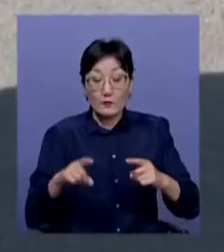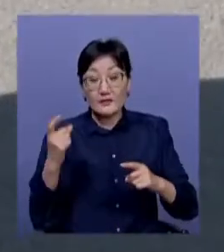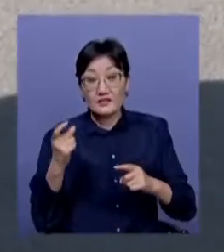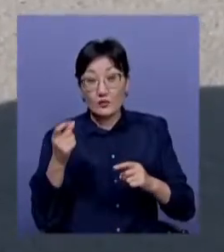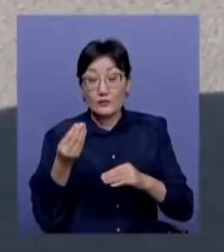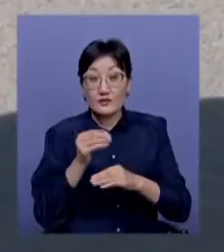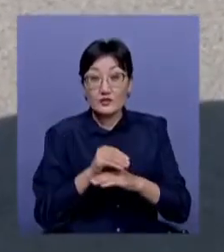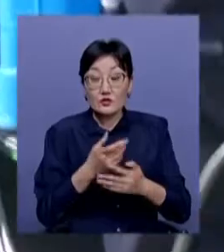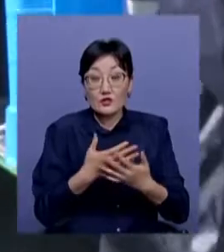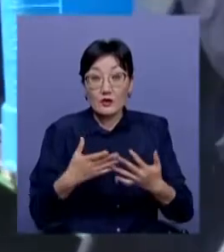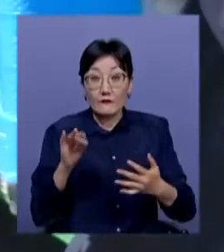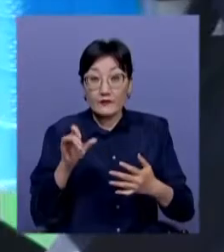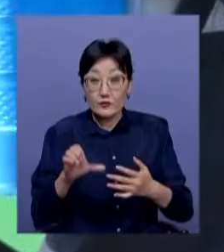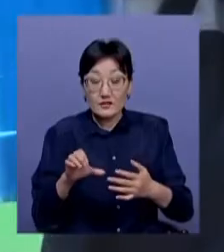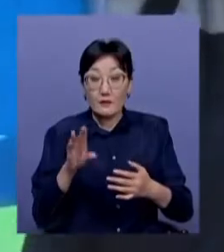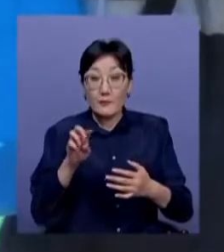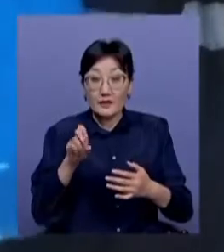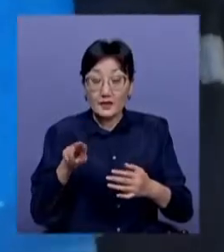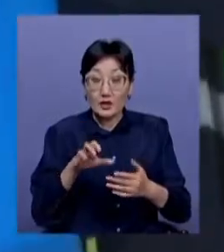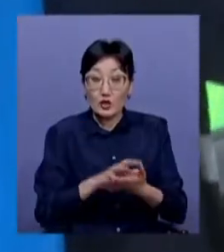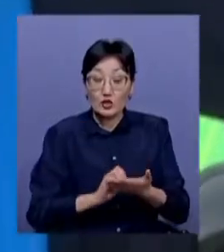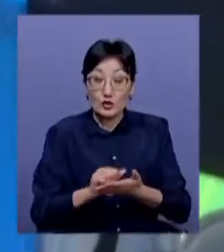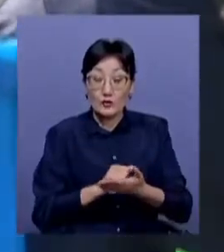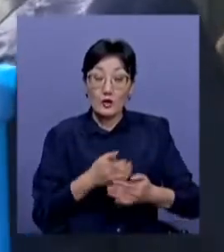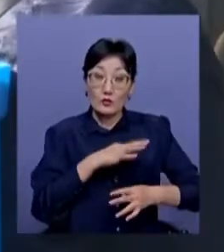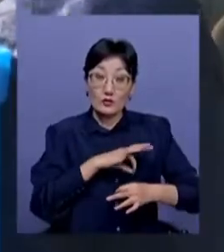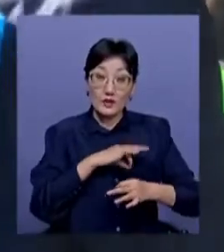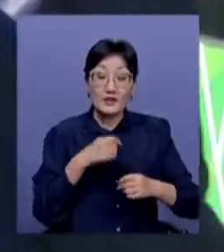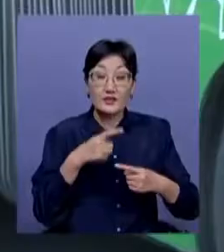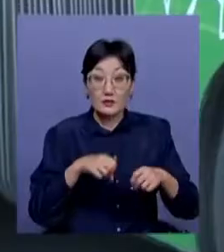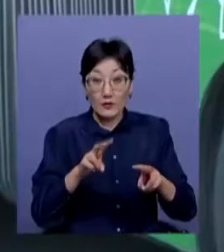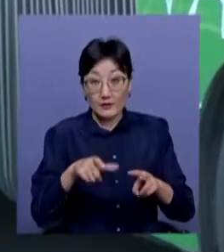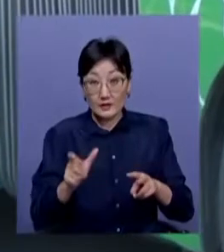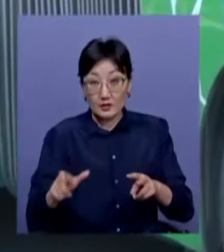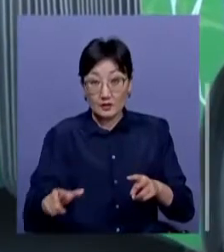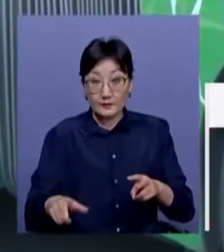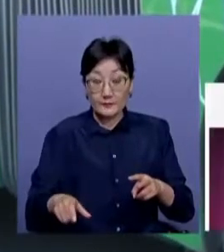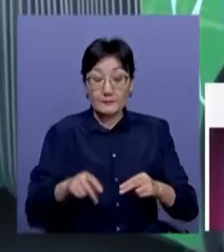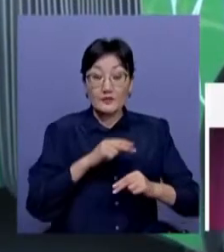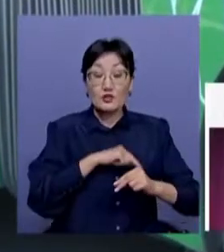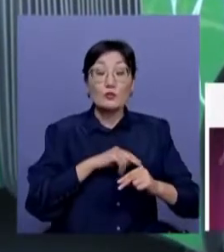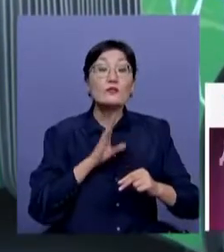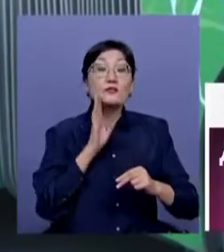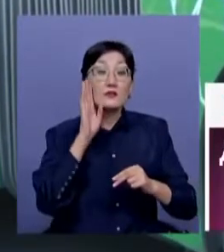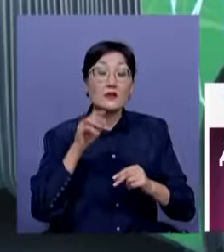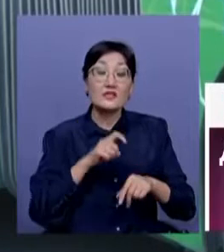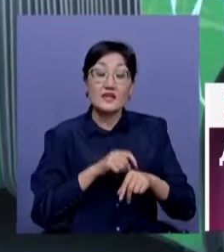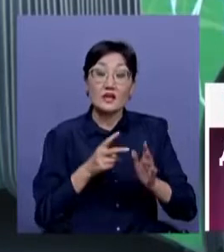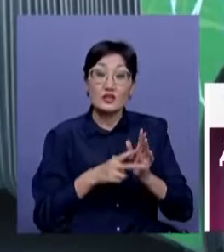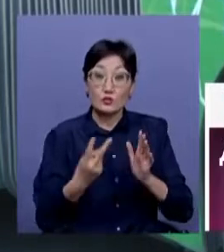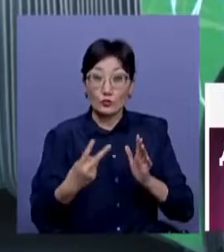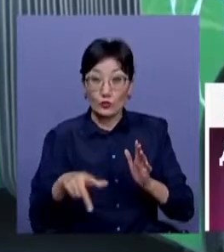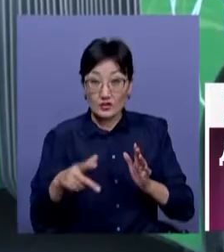химиялық қоспа түрлі вирустар мен бактерияларды жою үшін қолданылады, дейді мамандар. Жұмыс азанда сағат 7:30-нан